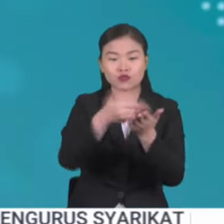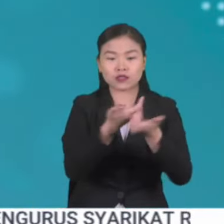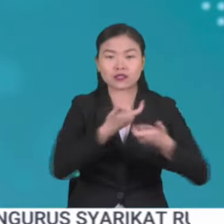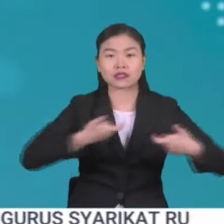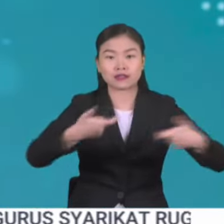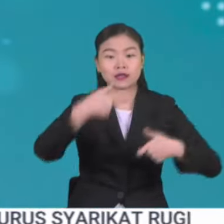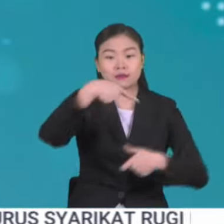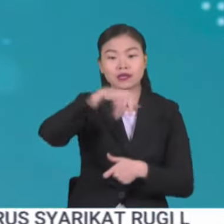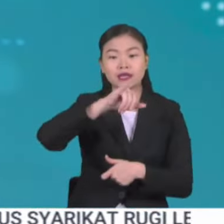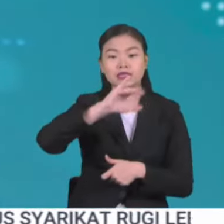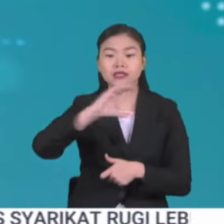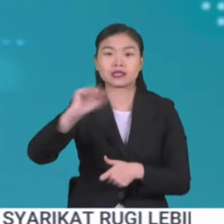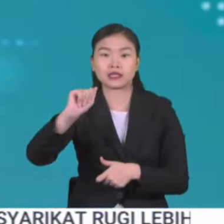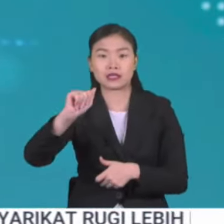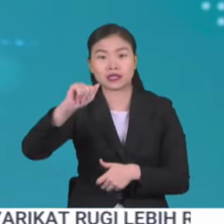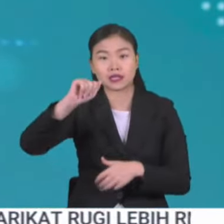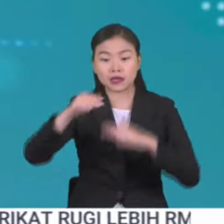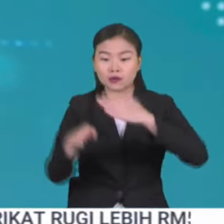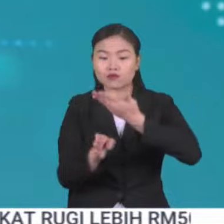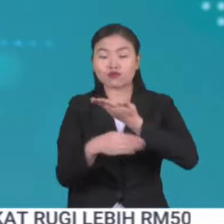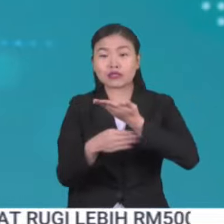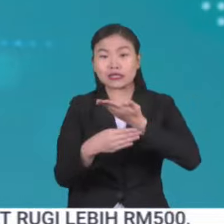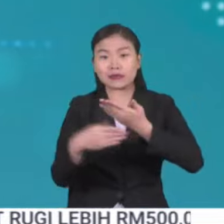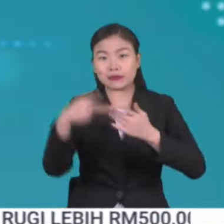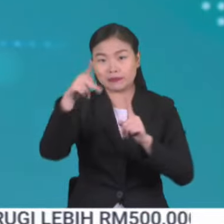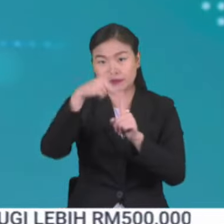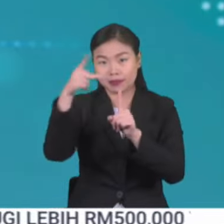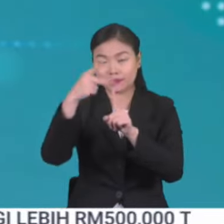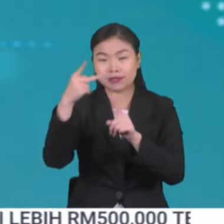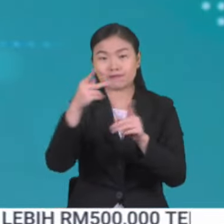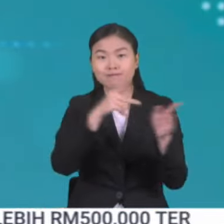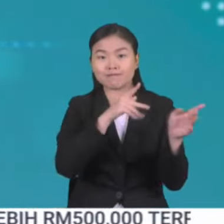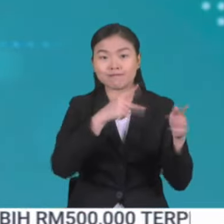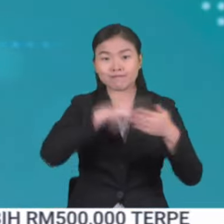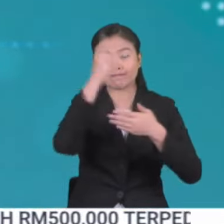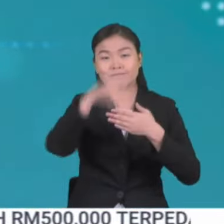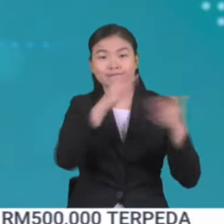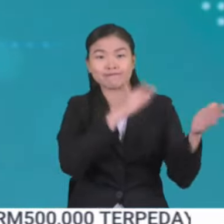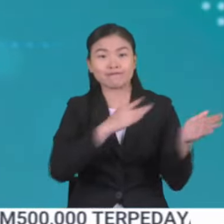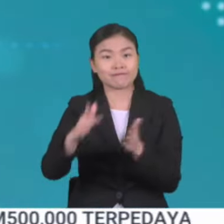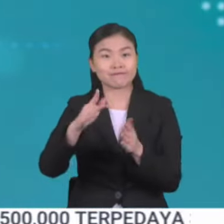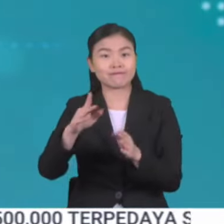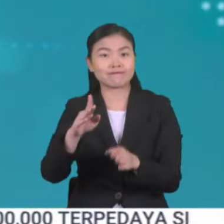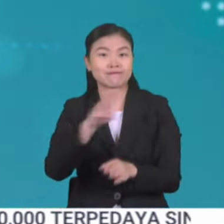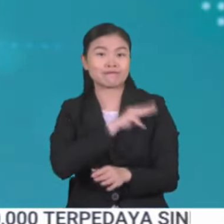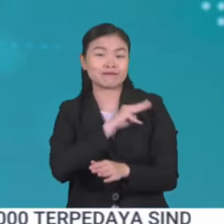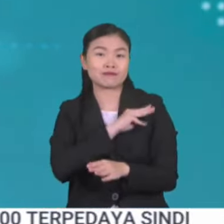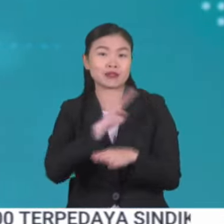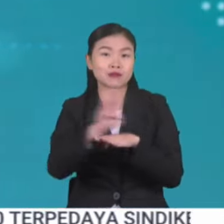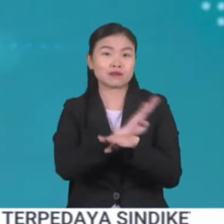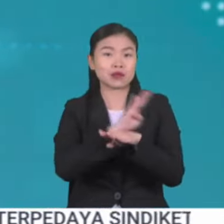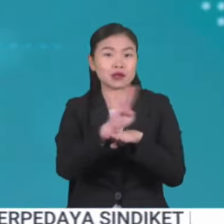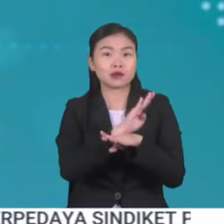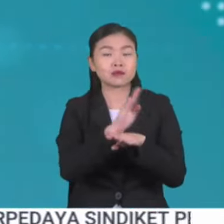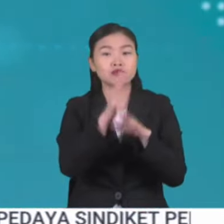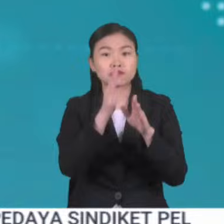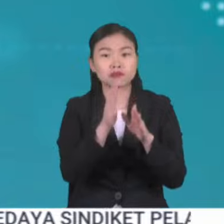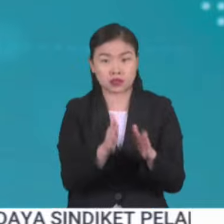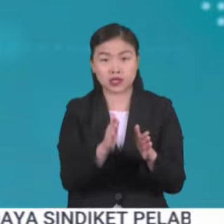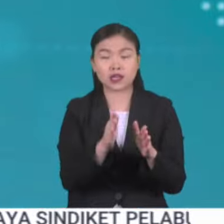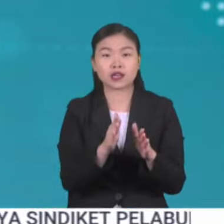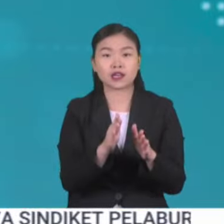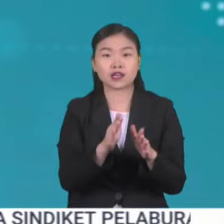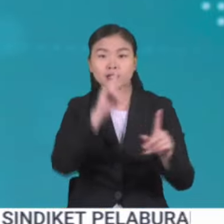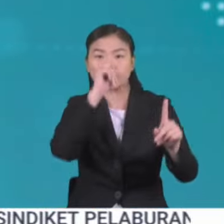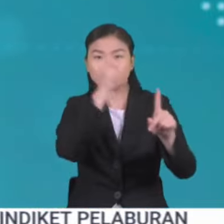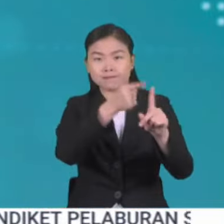Konvensyen PICCA Butterworth Arena Pulau Pinang. Program anjuran Kementerian Pembangunan Usahawan dan Koperasi bertujuan mengiktirafan